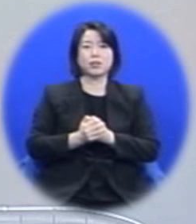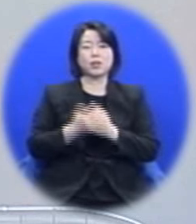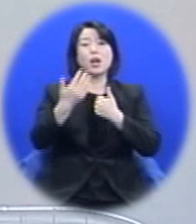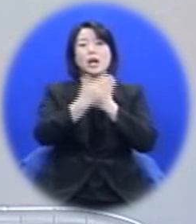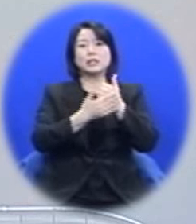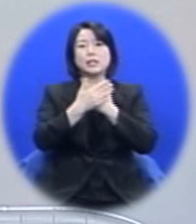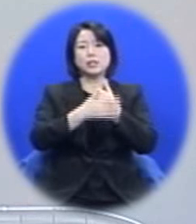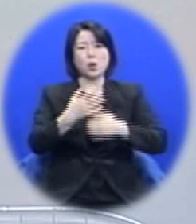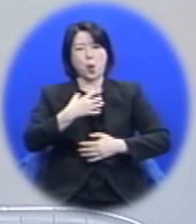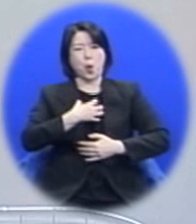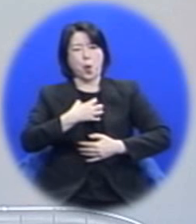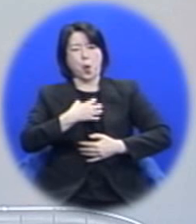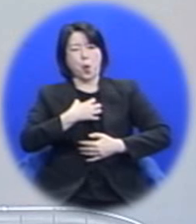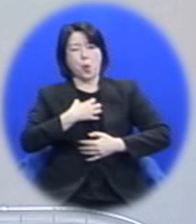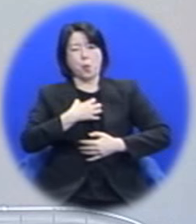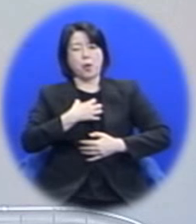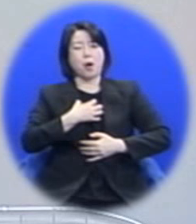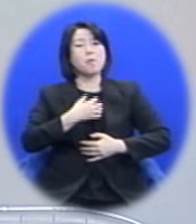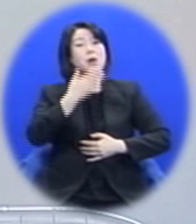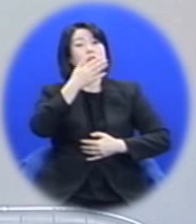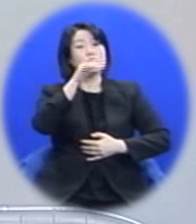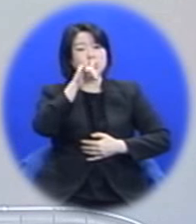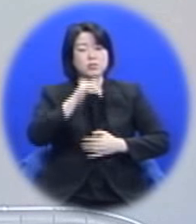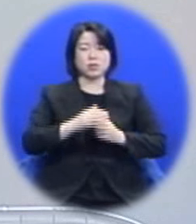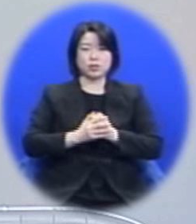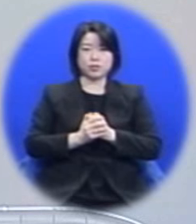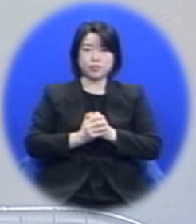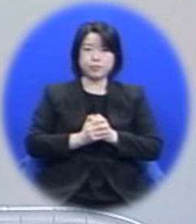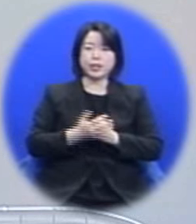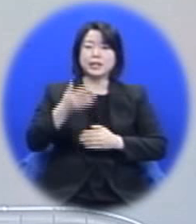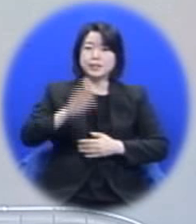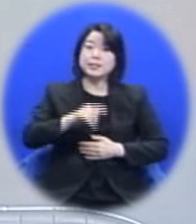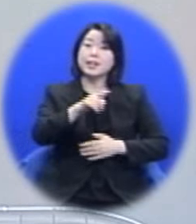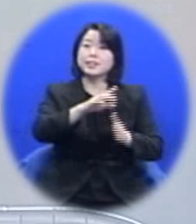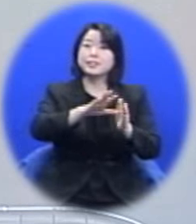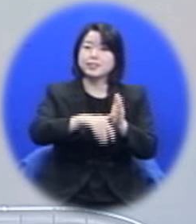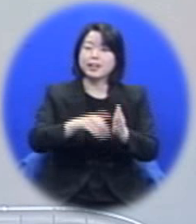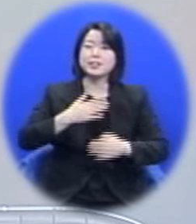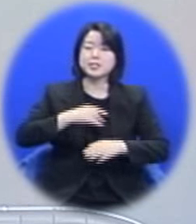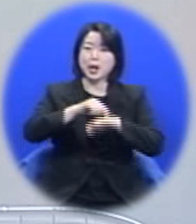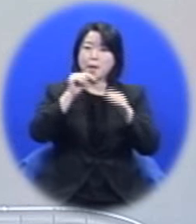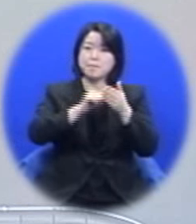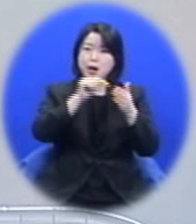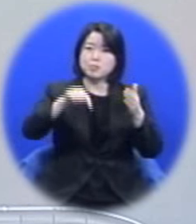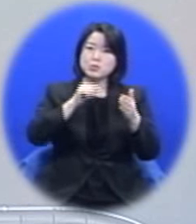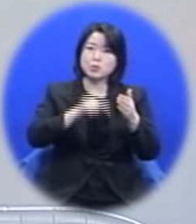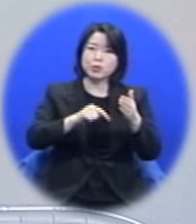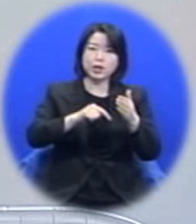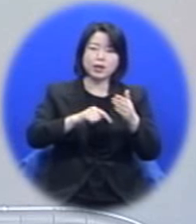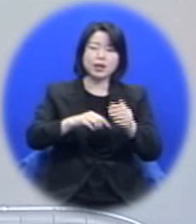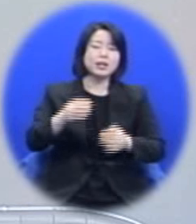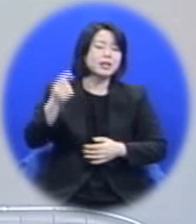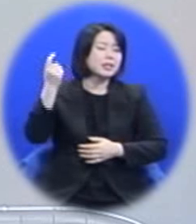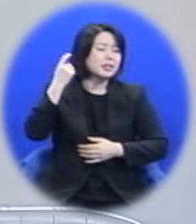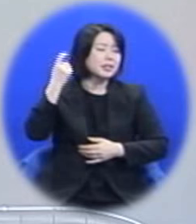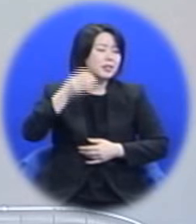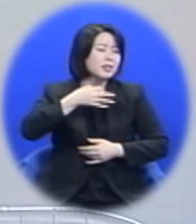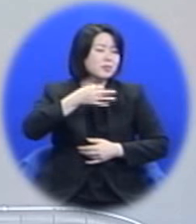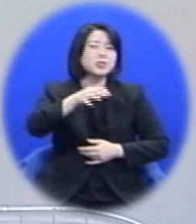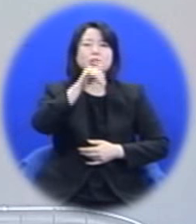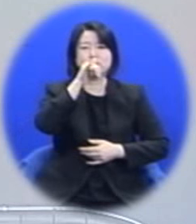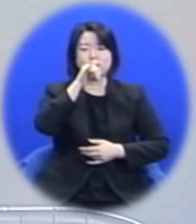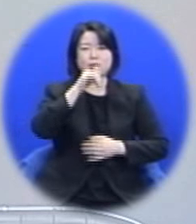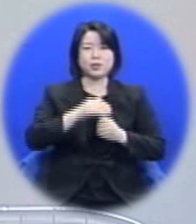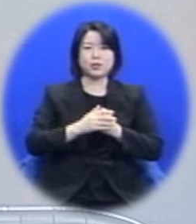은혜는 위험한 것이기도 합니다. 근데 그때 제 마음속에 들려오는 주님의 음성이 또 있었어요.